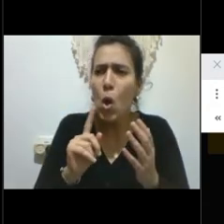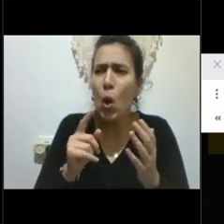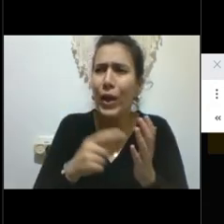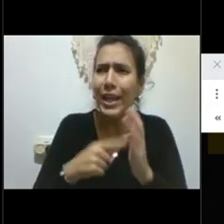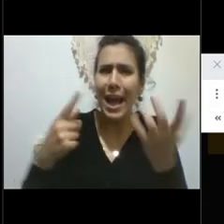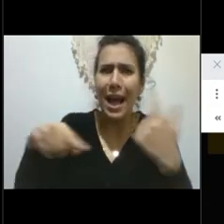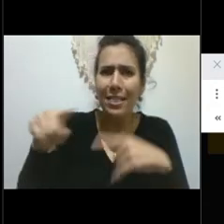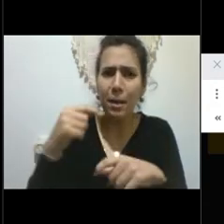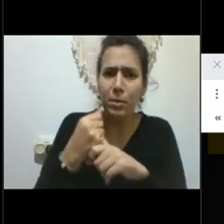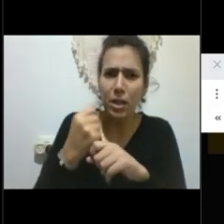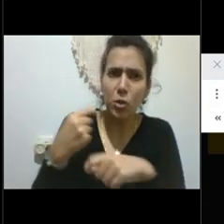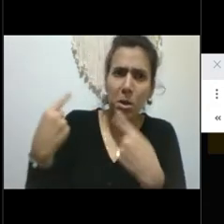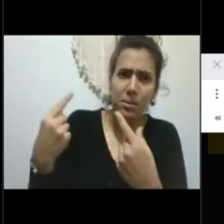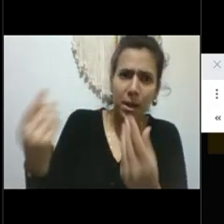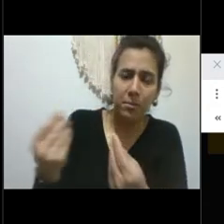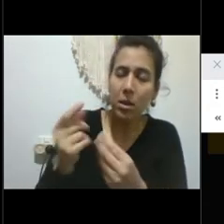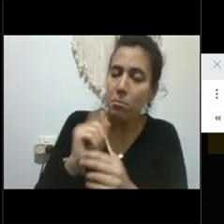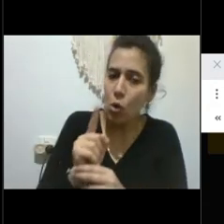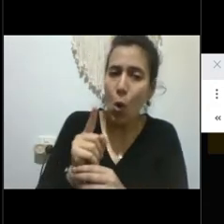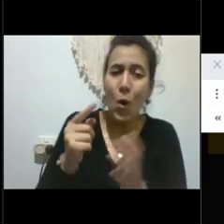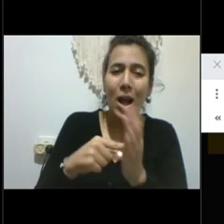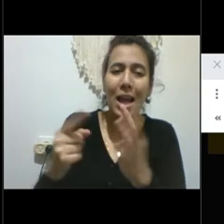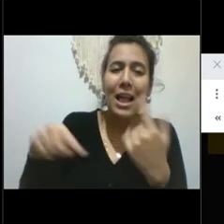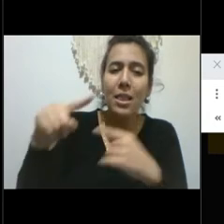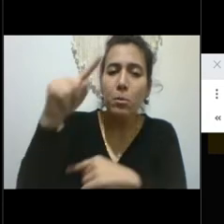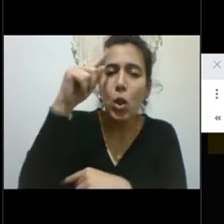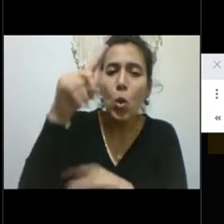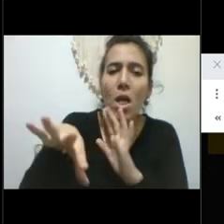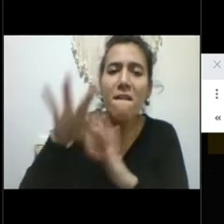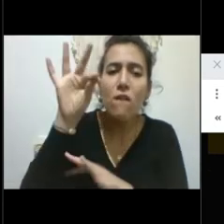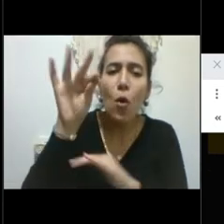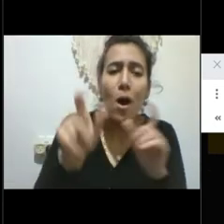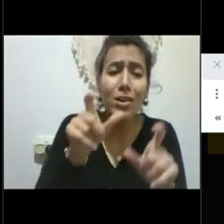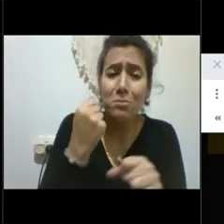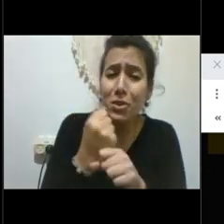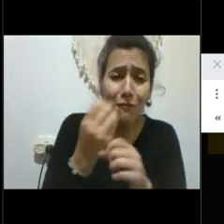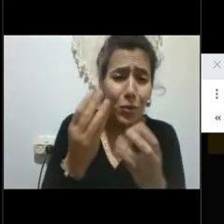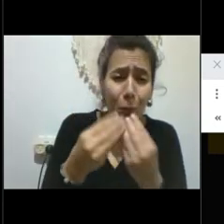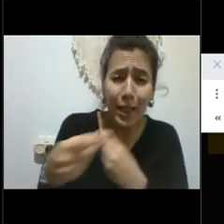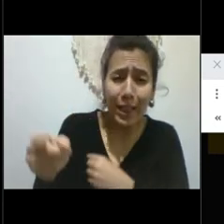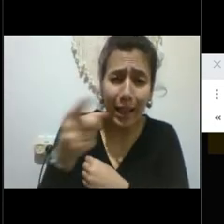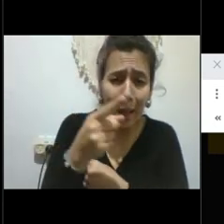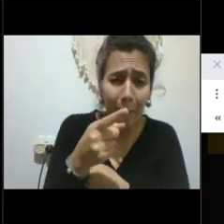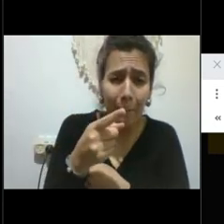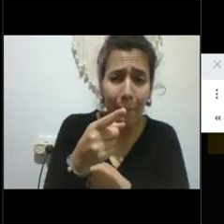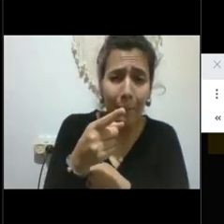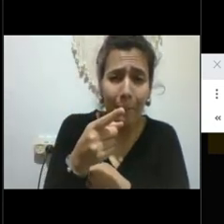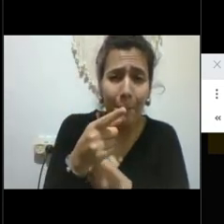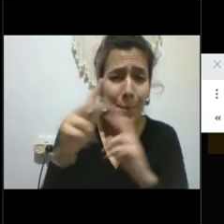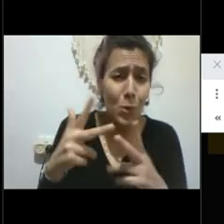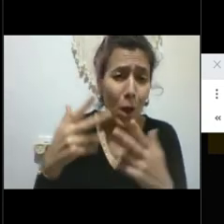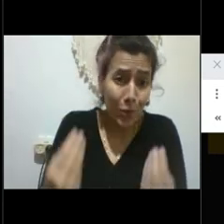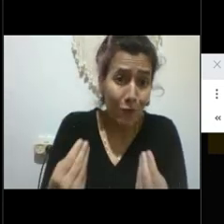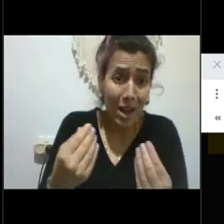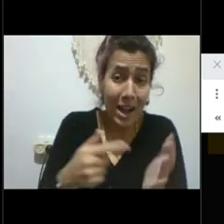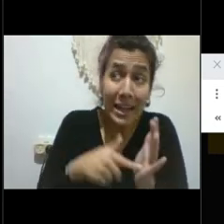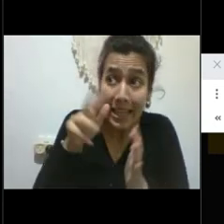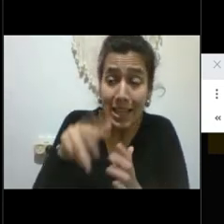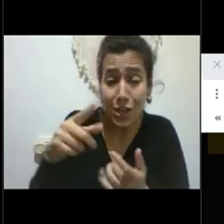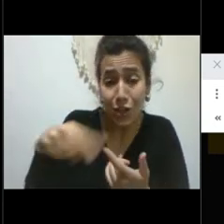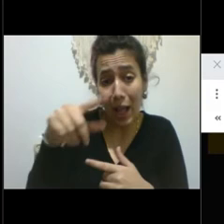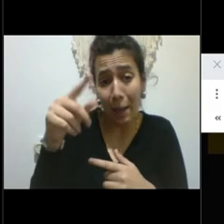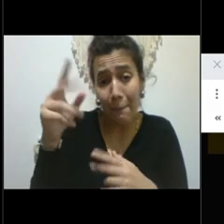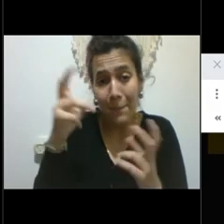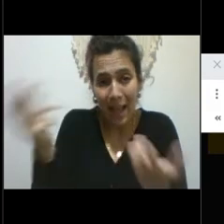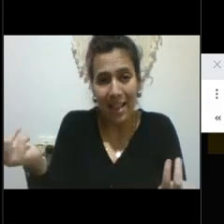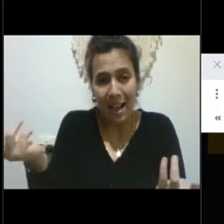כי תדעו לבחור את האנשים שיעבדו איתכם בצורה הרבה יותר טובה, כי יהיה לכם את הידע. אם אתם עכשיו באים לבחור בעל מקצוע, אבל